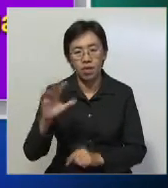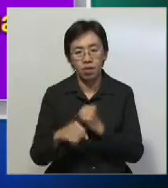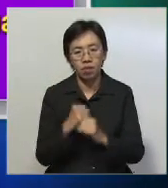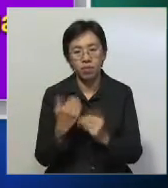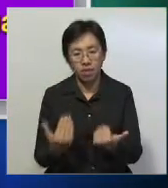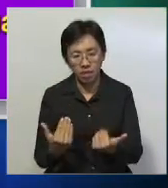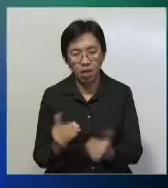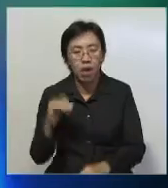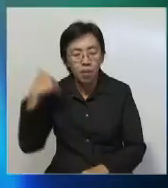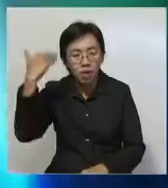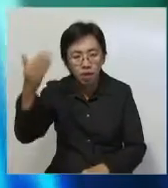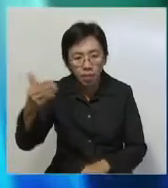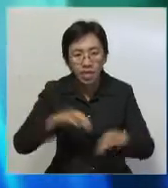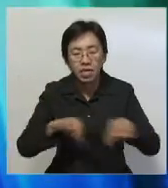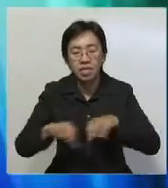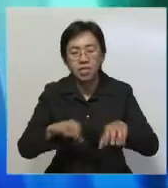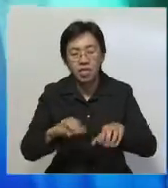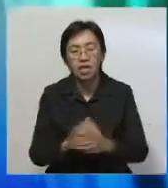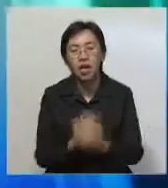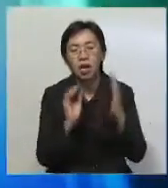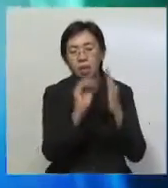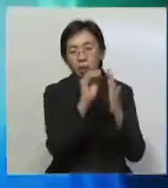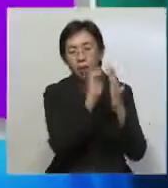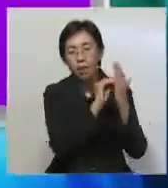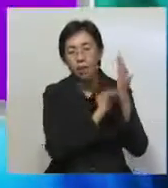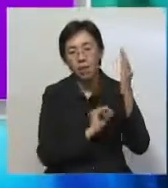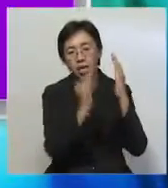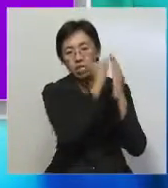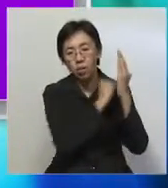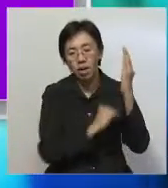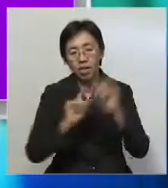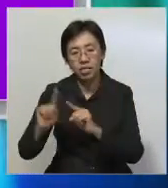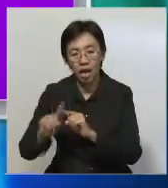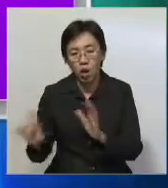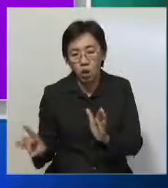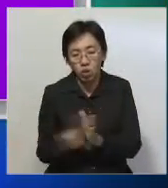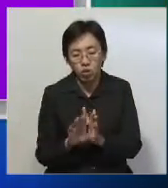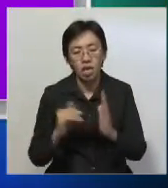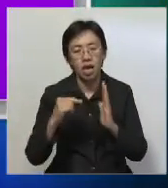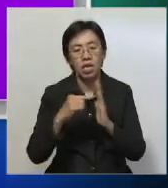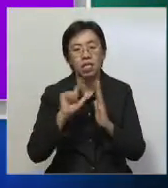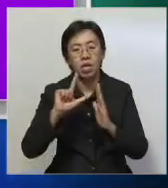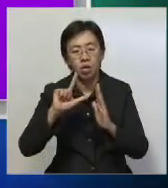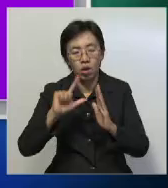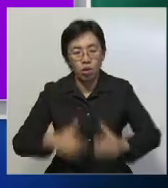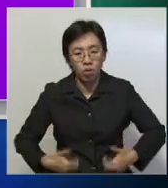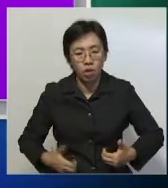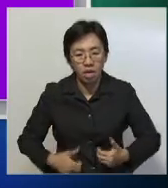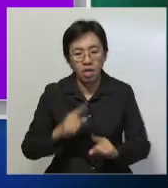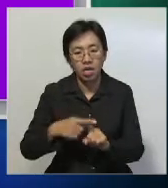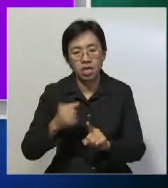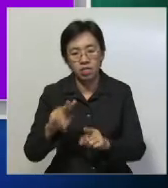ายนนี้หลังจากนั้นเนี่ยก็จะมีการทยอยไปตามจังหวัดต่างๆสุดท้ายที่ลพบุรีค่ะในช่วงต้นเดือนธันวาคม